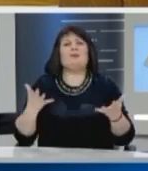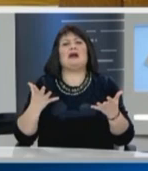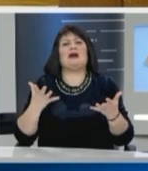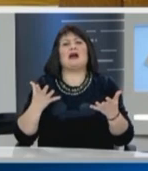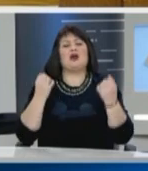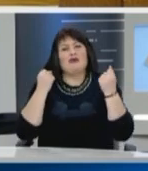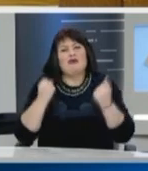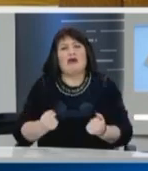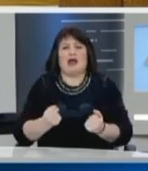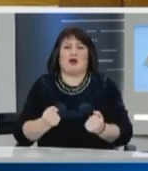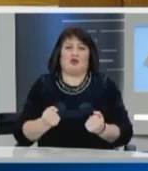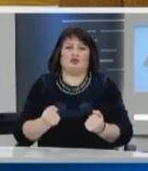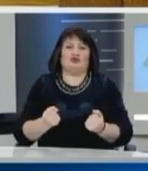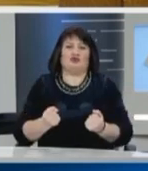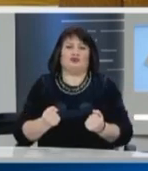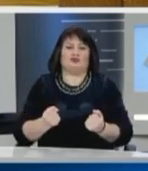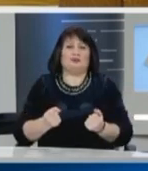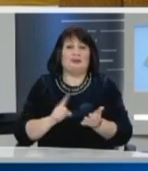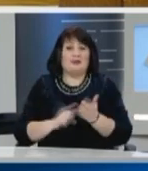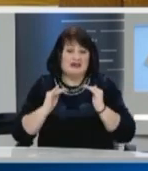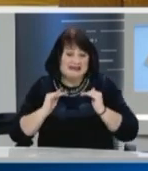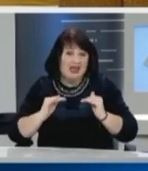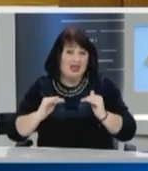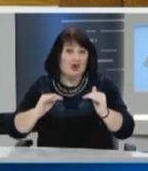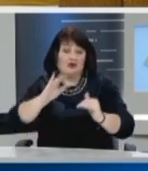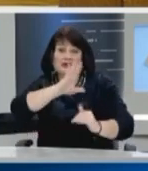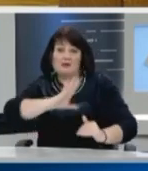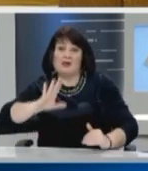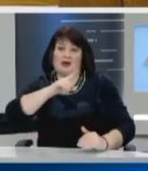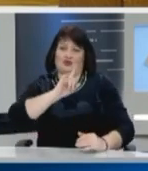βαρύδι, αγκάθι για τη σταθερότητα στην περιοχή.